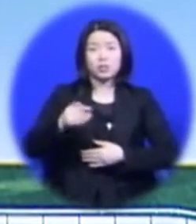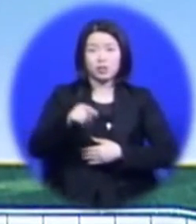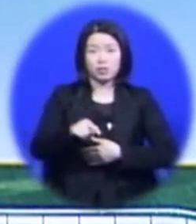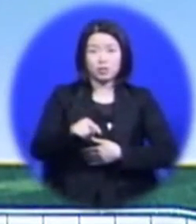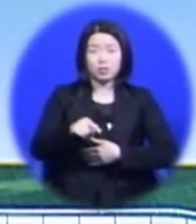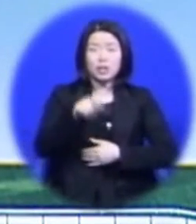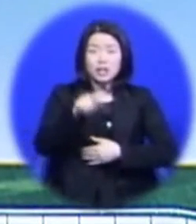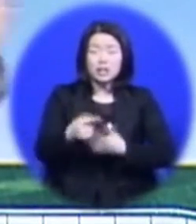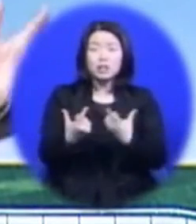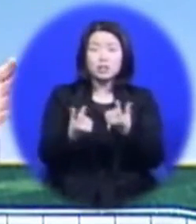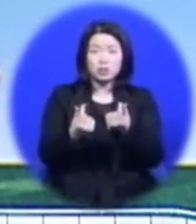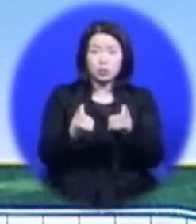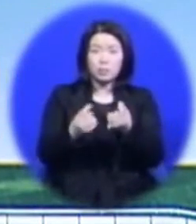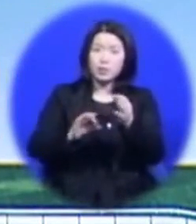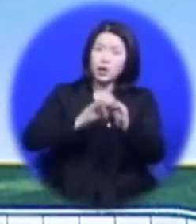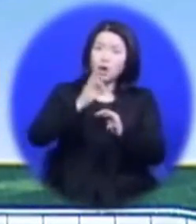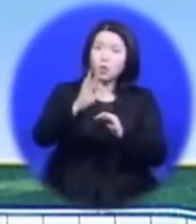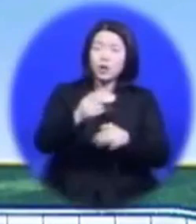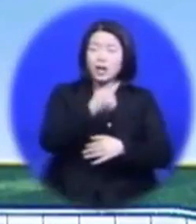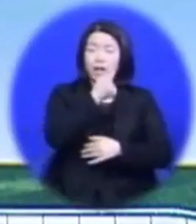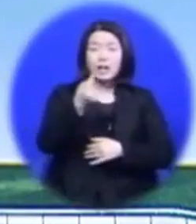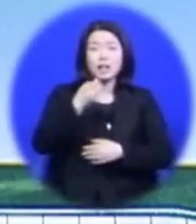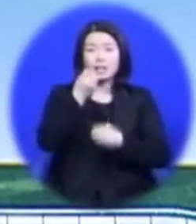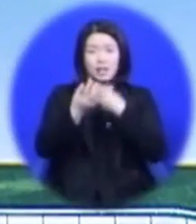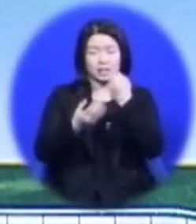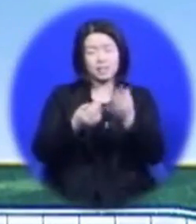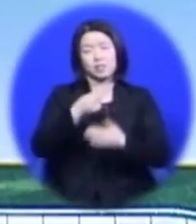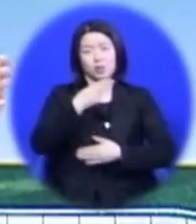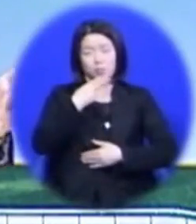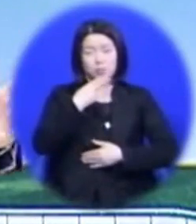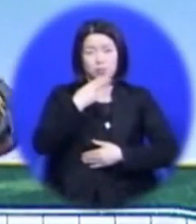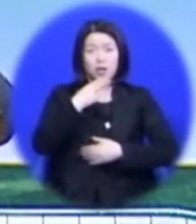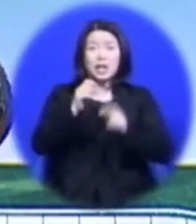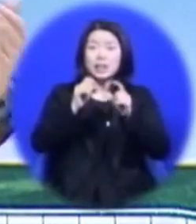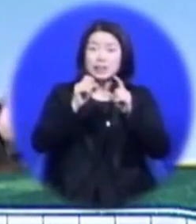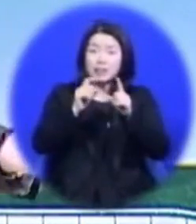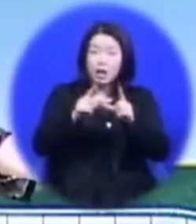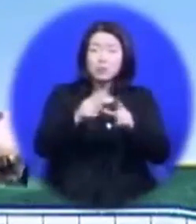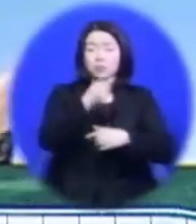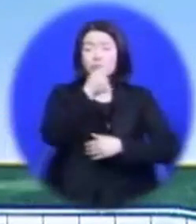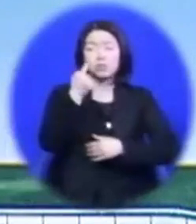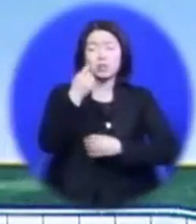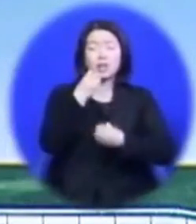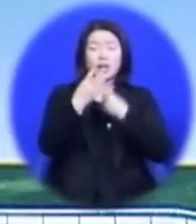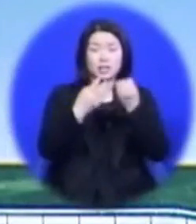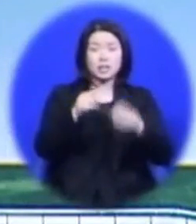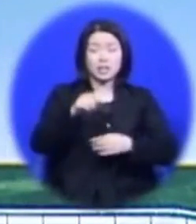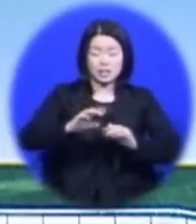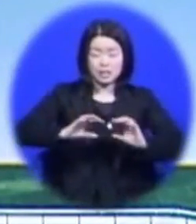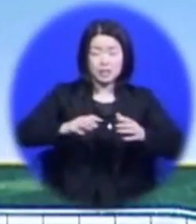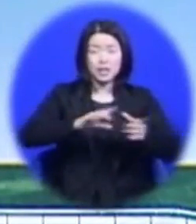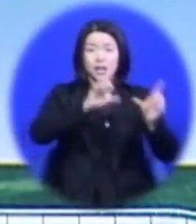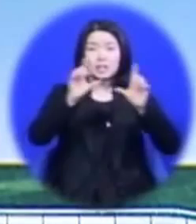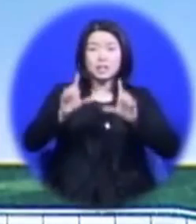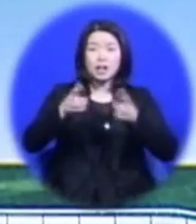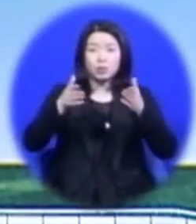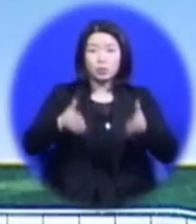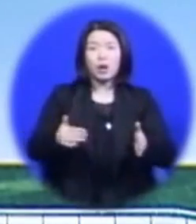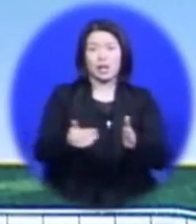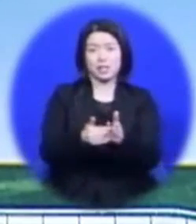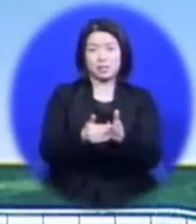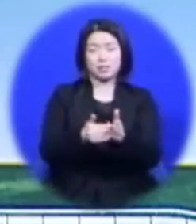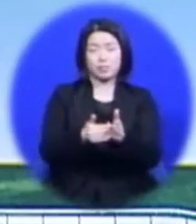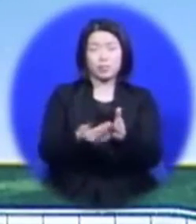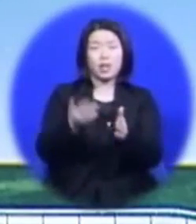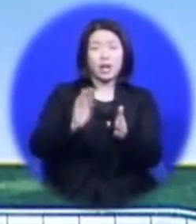간증처럼 영원한 간증이 없습니다. 대부분의 간증은 이 세상에 사는 동안의 끝입니다. 그런데 이 간증은